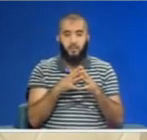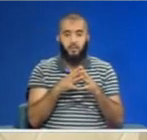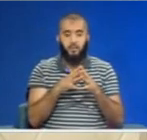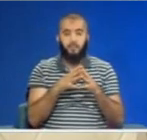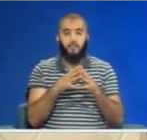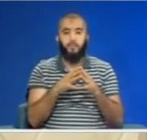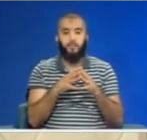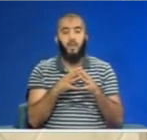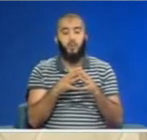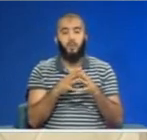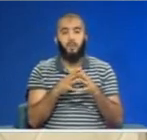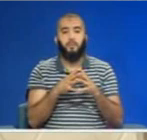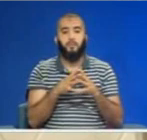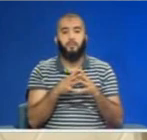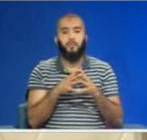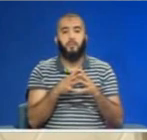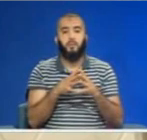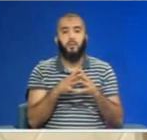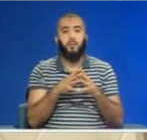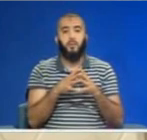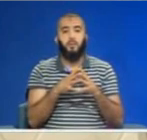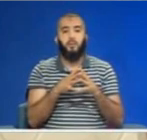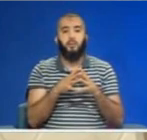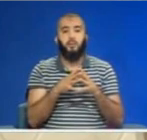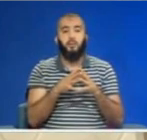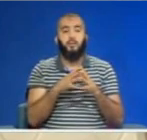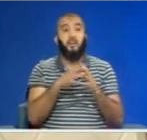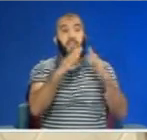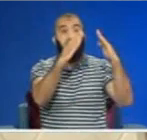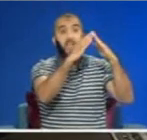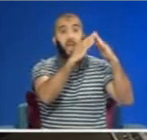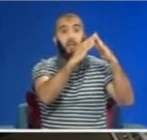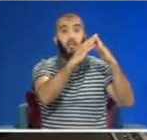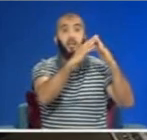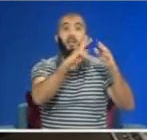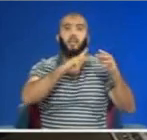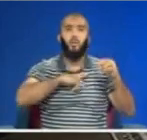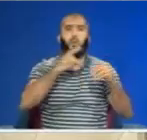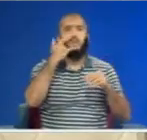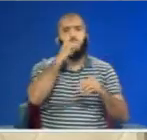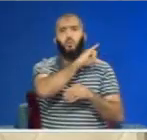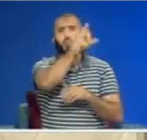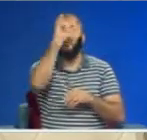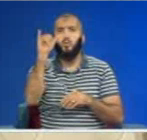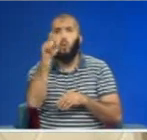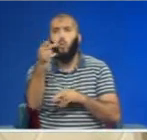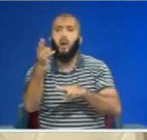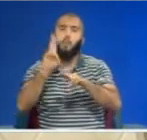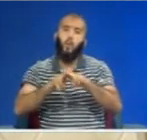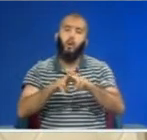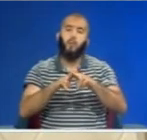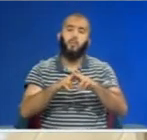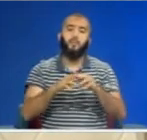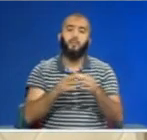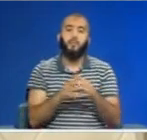المعمول به ما لا يخرج. نعم. إذن فهو في حوزته إلى أن يستغني عنها أو يموت. فإذن